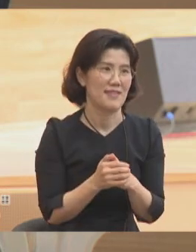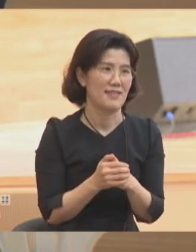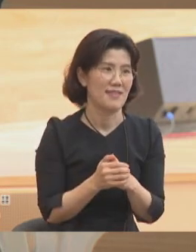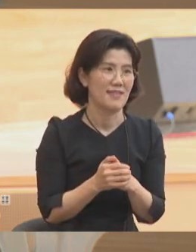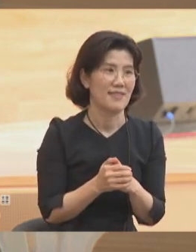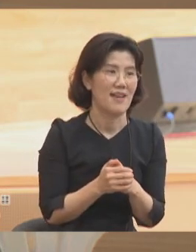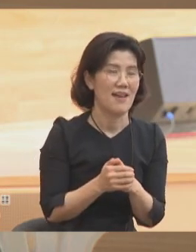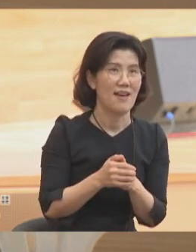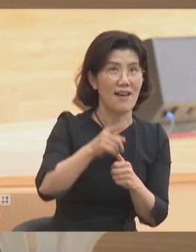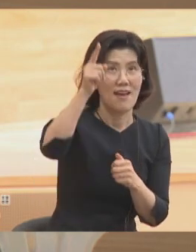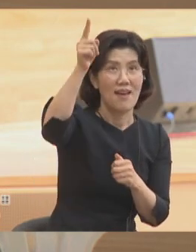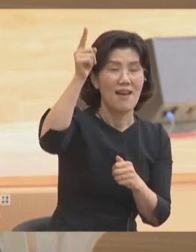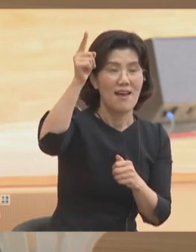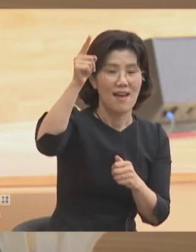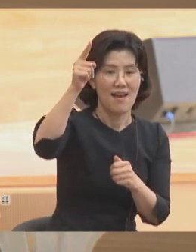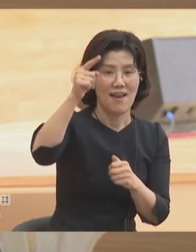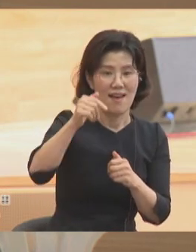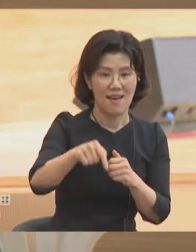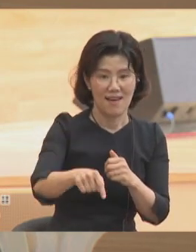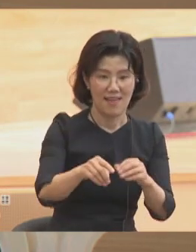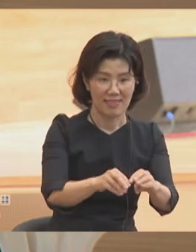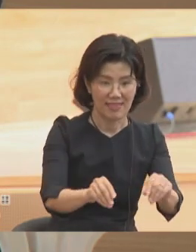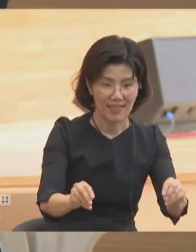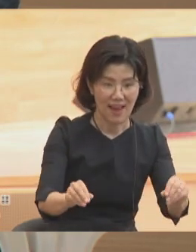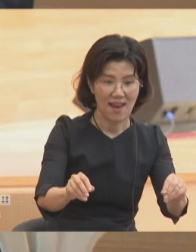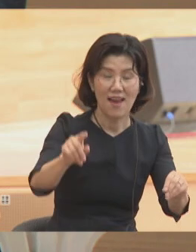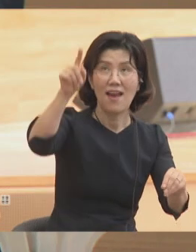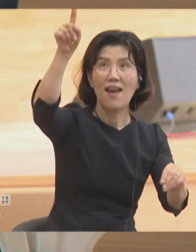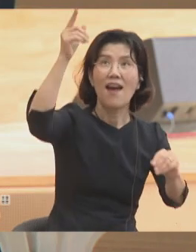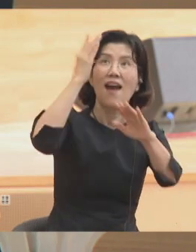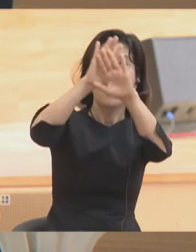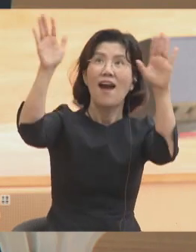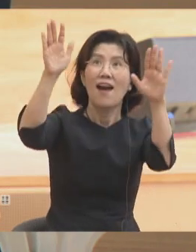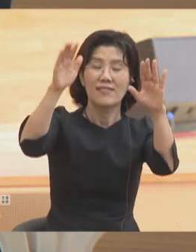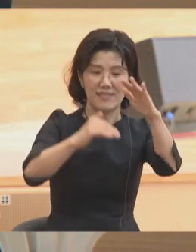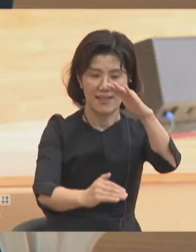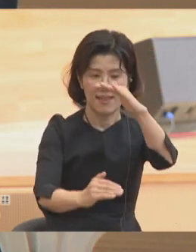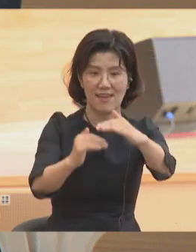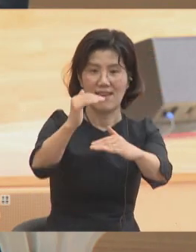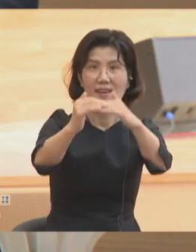하늘 사이에 뭐가 서게 됩니까 사닥다리